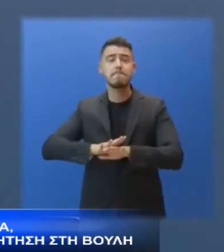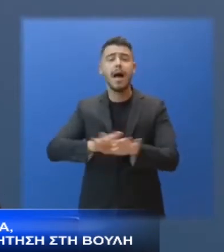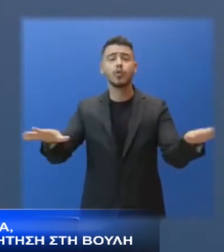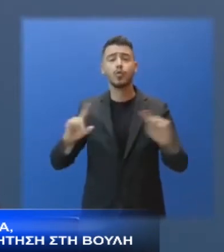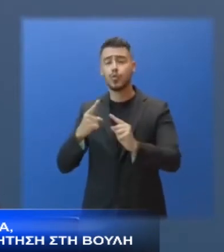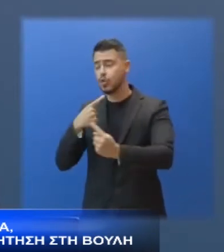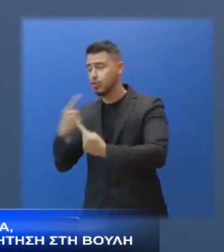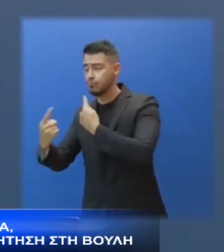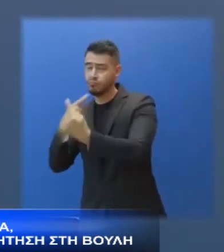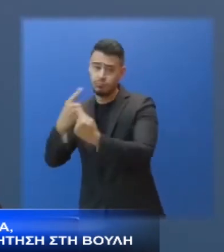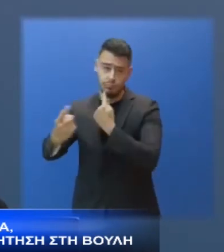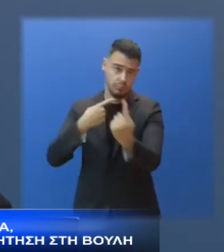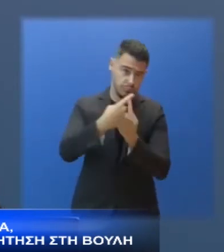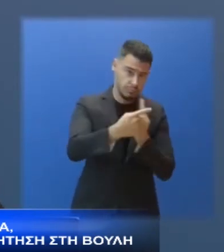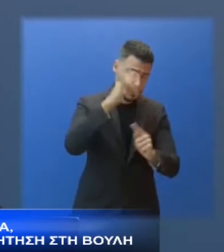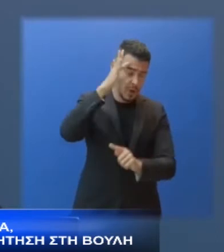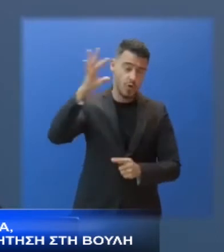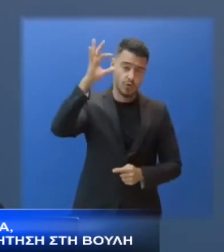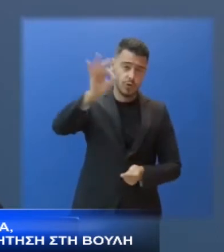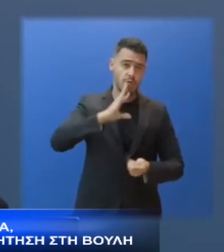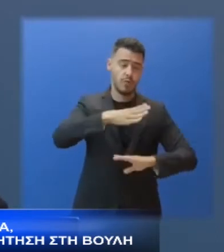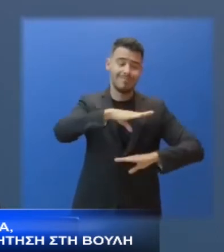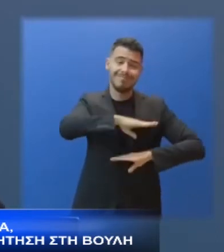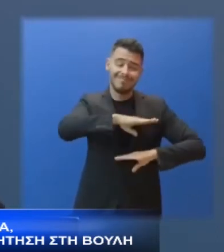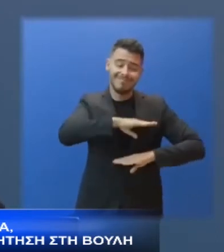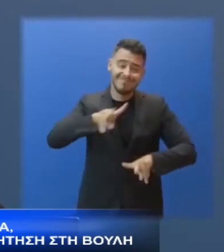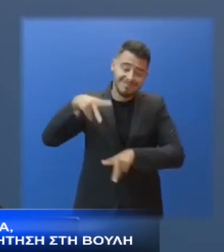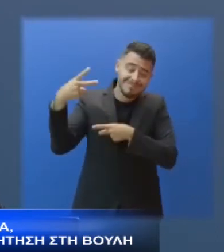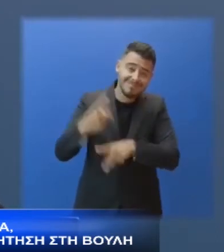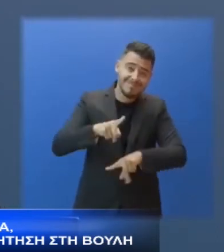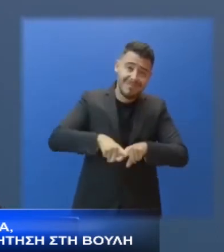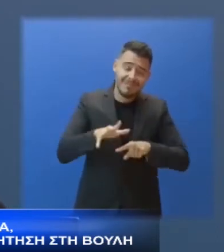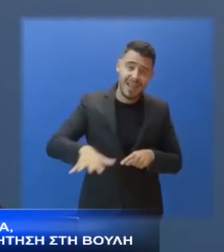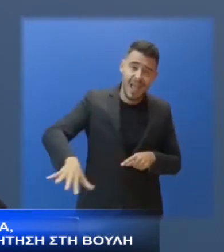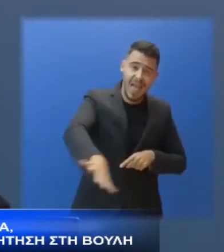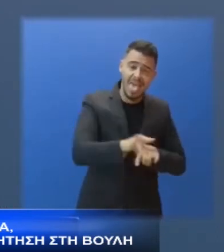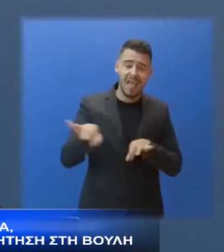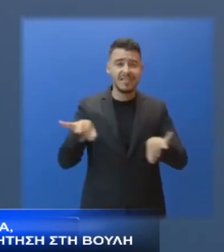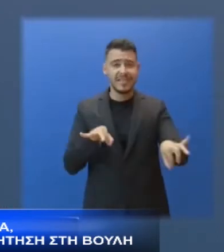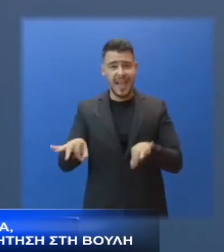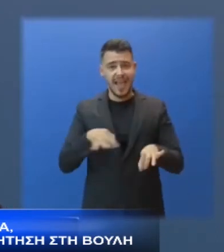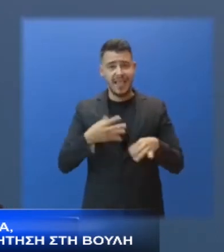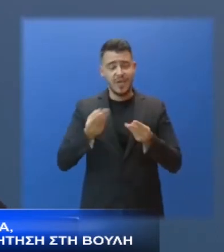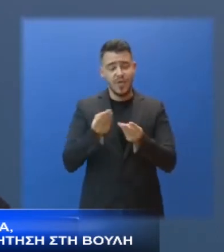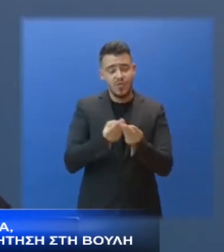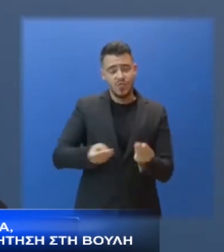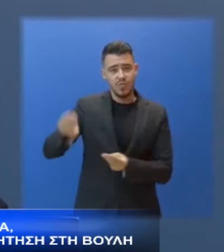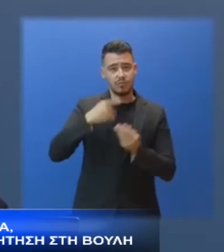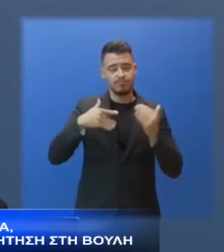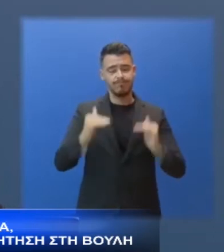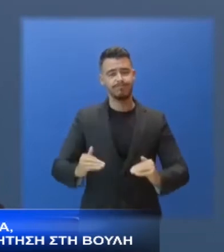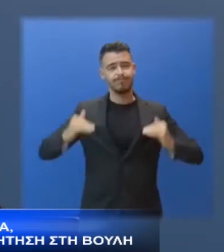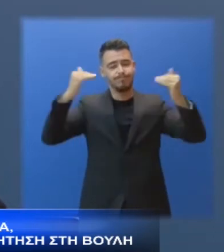κατευθύνσεις, ώστε να αναβαθμίσει στρατηγικά την Ελλάδα και να διασφαλίσει ένα περιβάλλον ευημερίας για τους πολίτες. Ο ίδιος ο